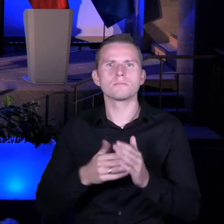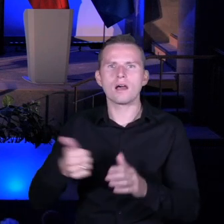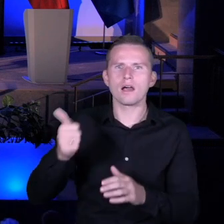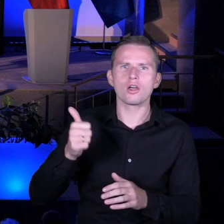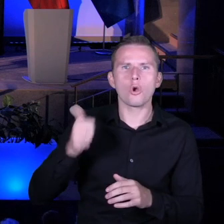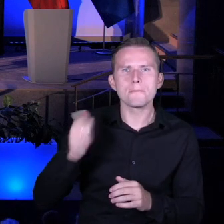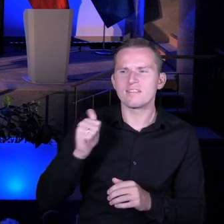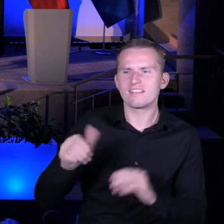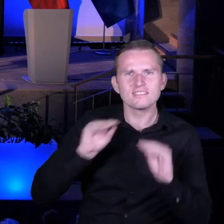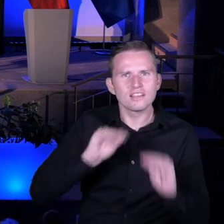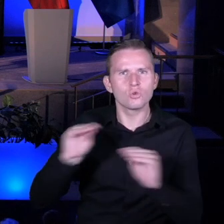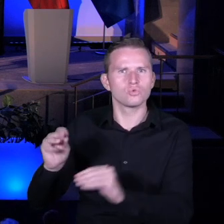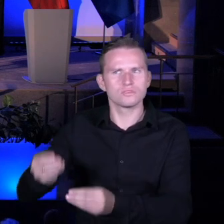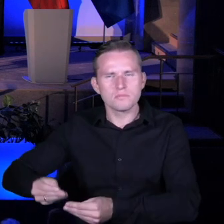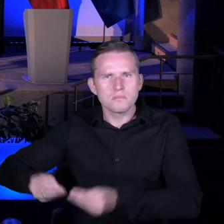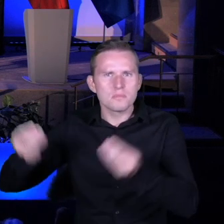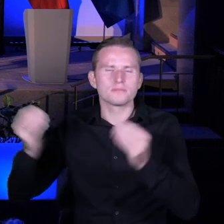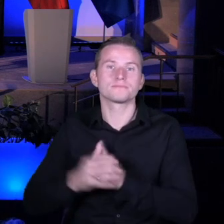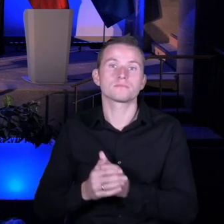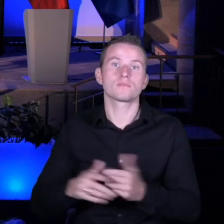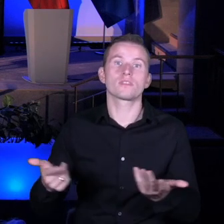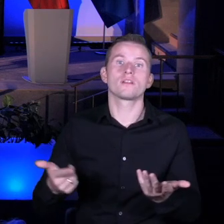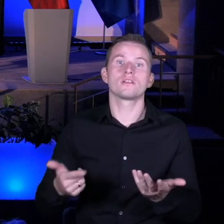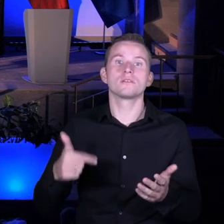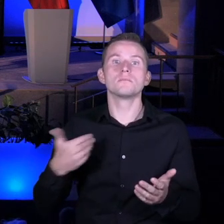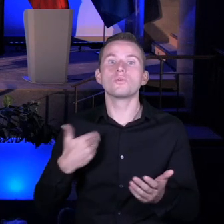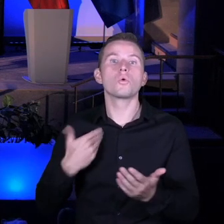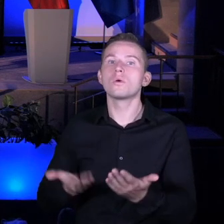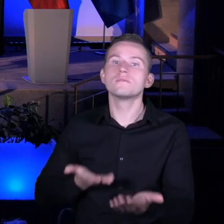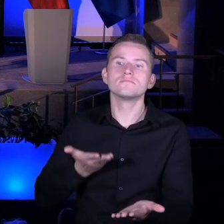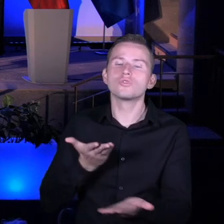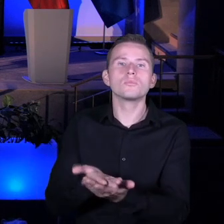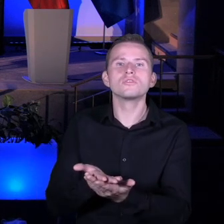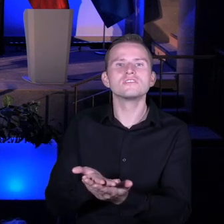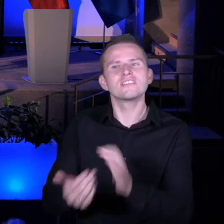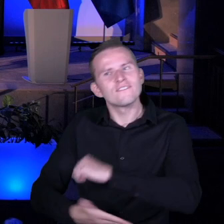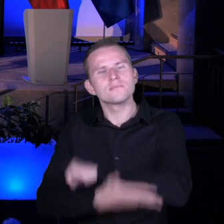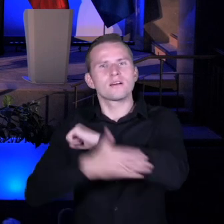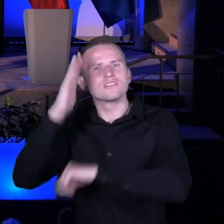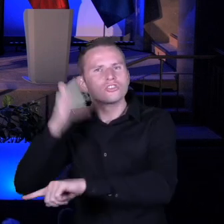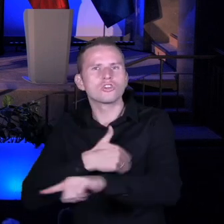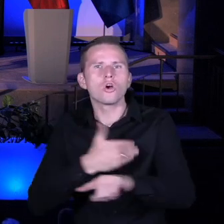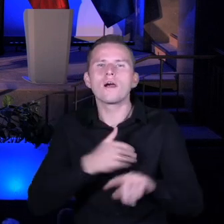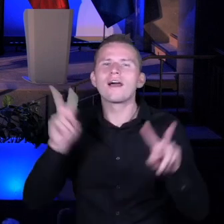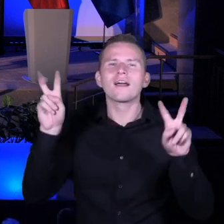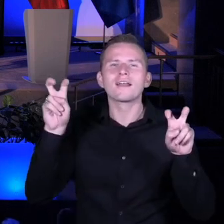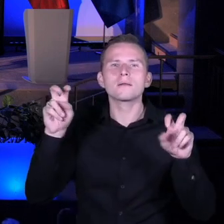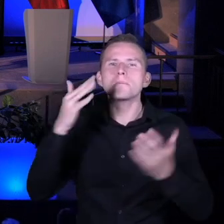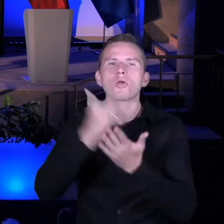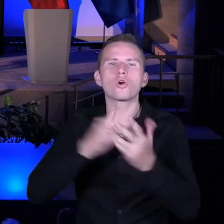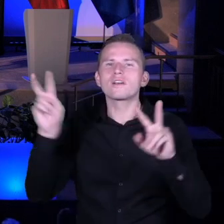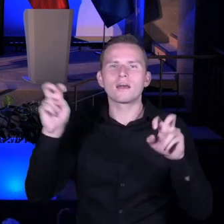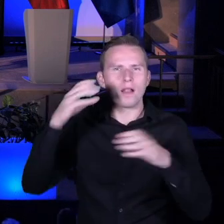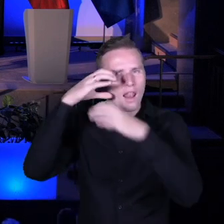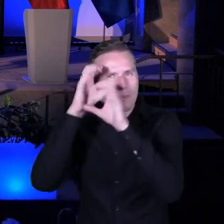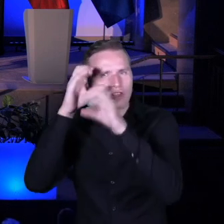takim systemową propozycją wsparcia tej zwinności szkół był właśnie program Laboratoria Przyszłości, powiedziałeś o nich, jedna z flagowych